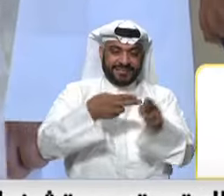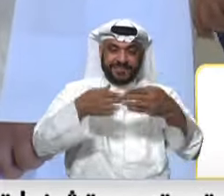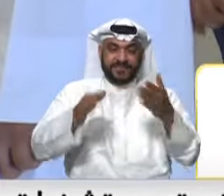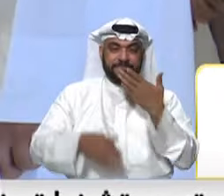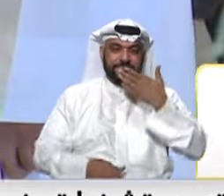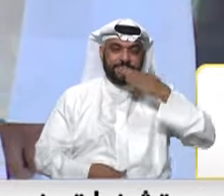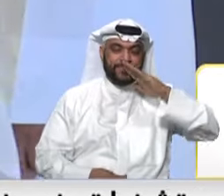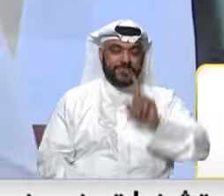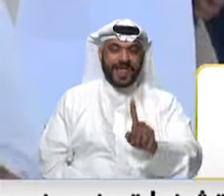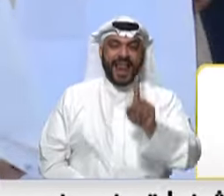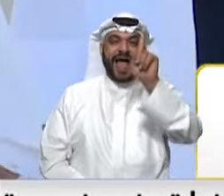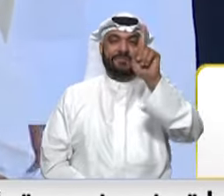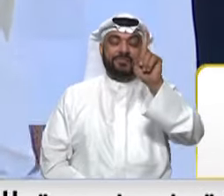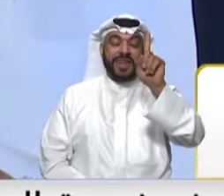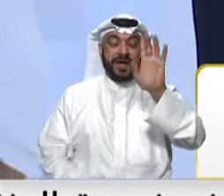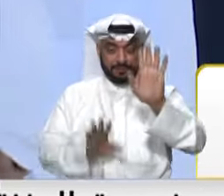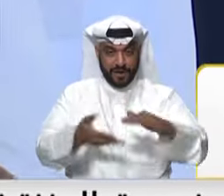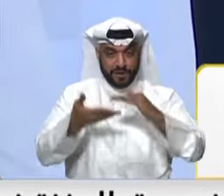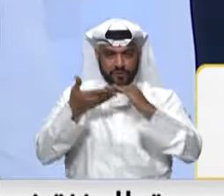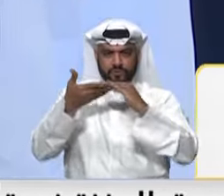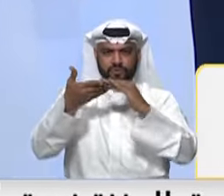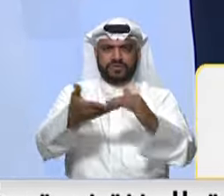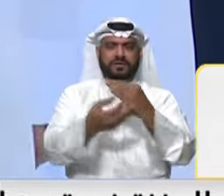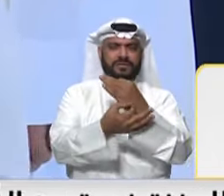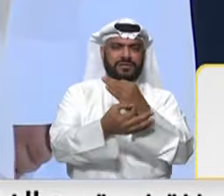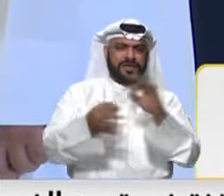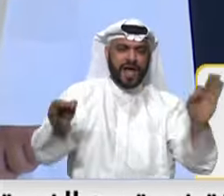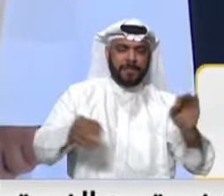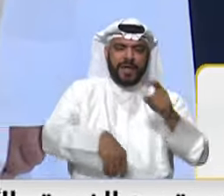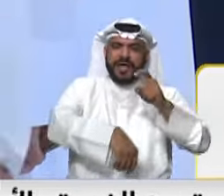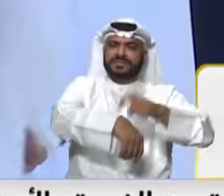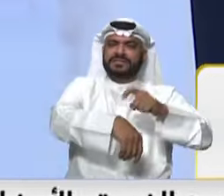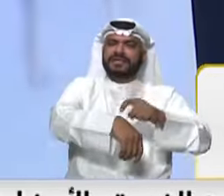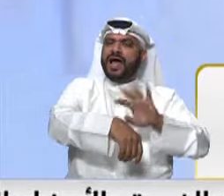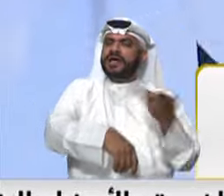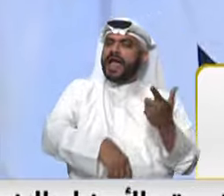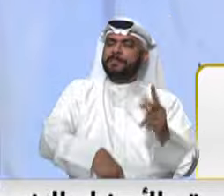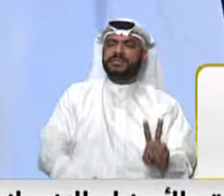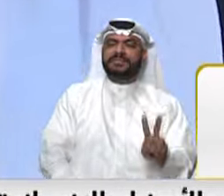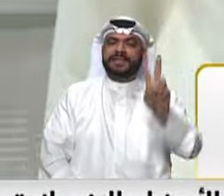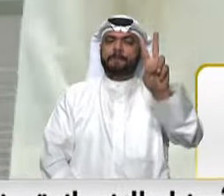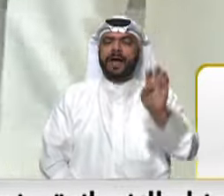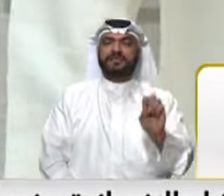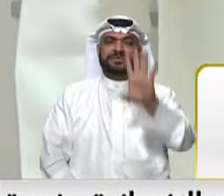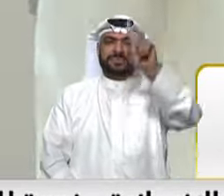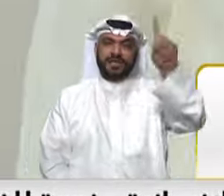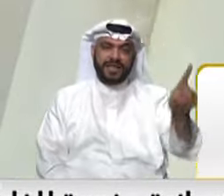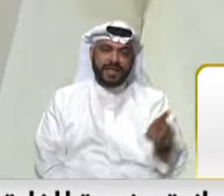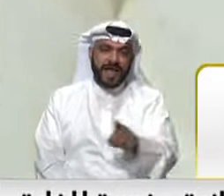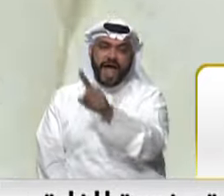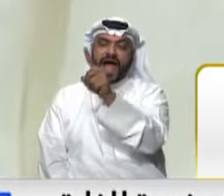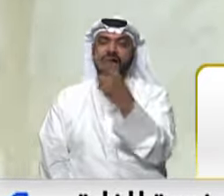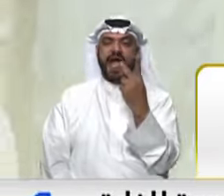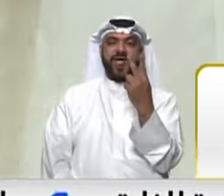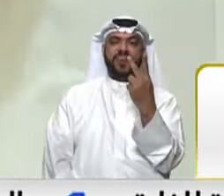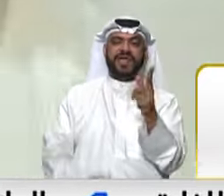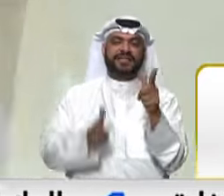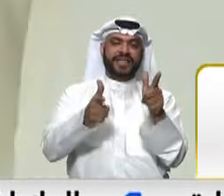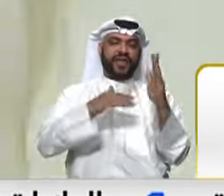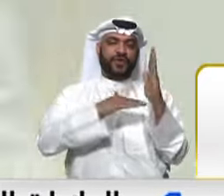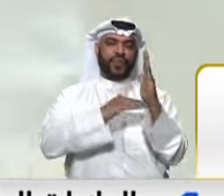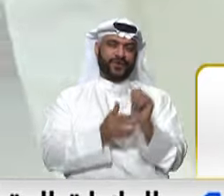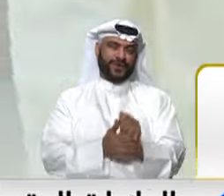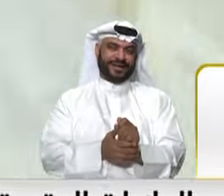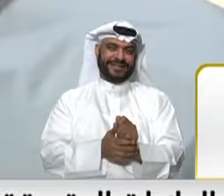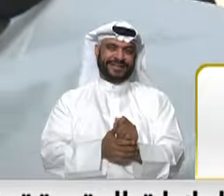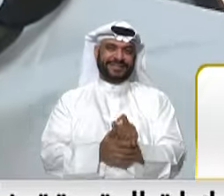يكون يخدم المنطقة من الساعة 7 صباحا للساعة 2 ظهرا. هذا الإنجاز يضاف إلى